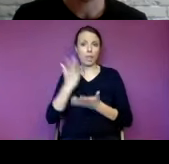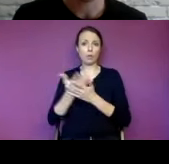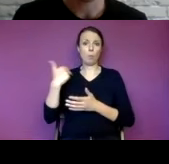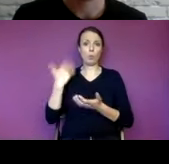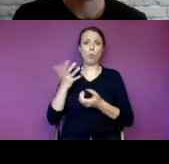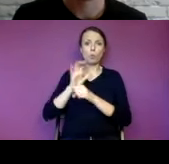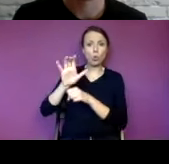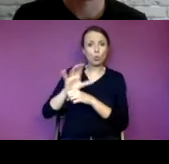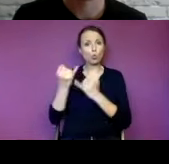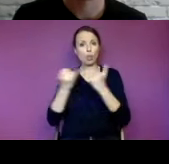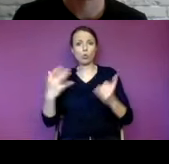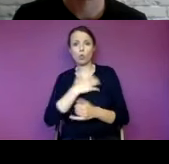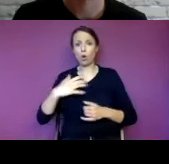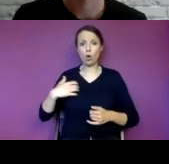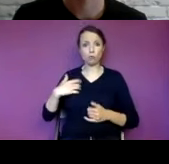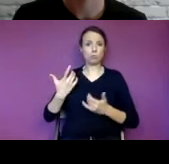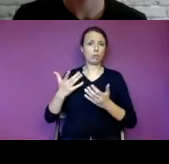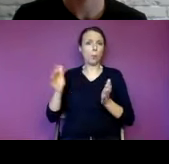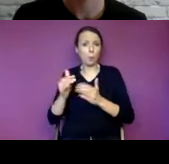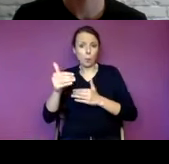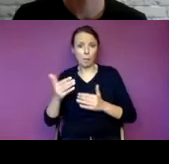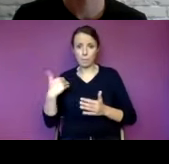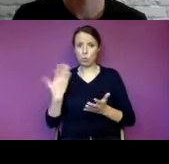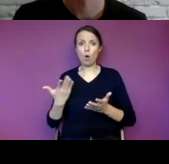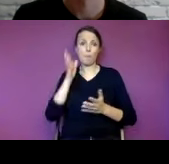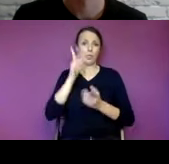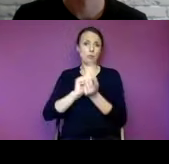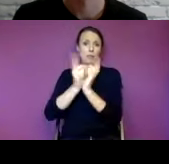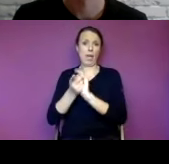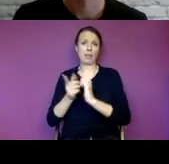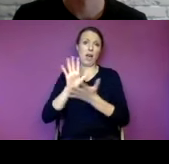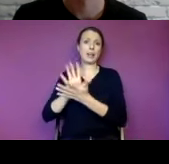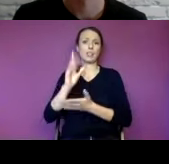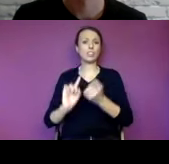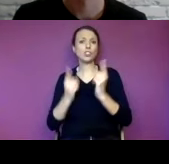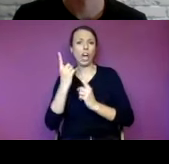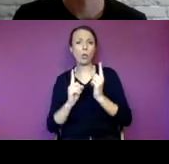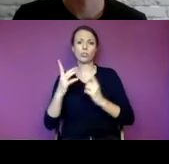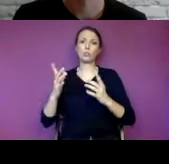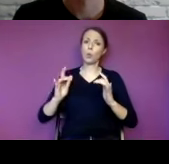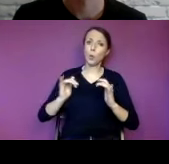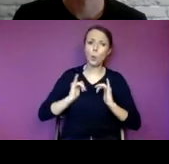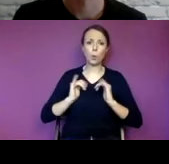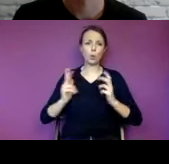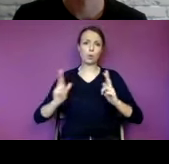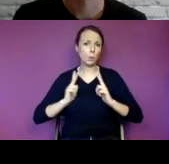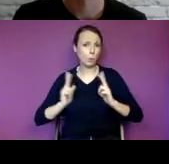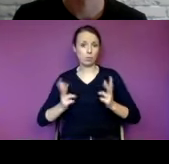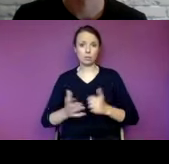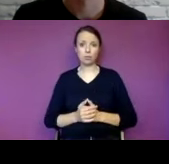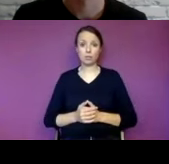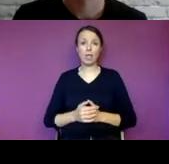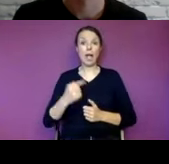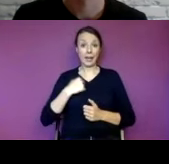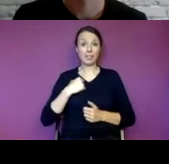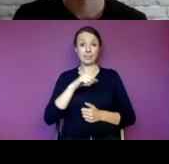to działki o charakterze typowo rekreacyjnym. Jeżeli chodzi o Wędrowny Zakład Fotograficzny, o